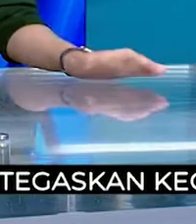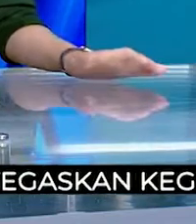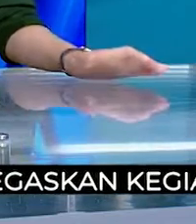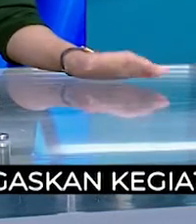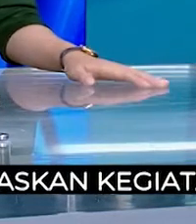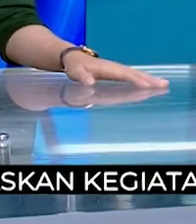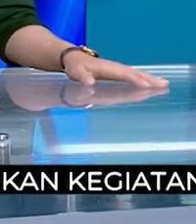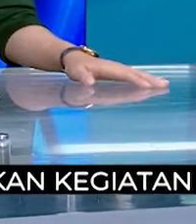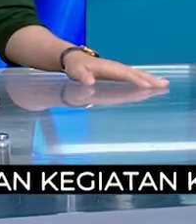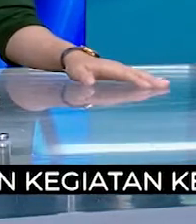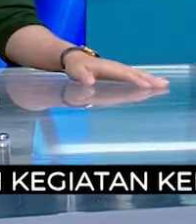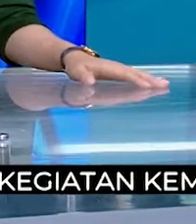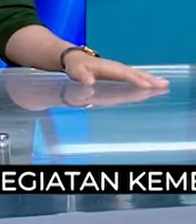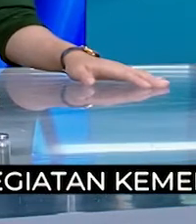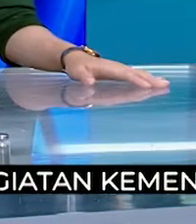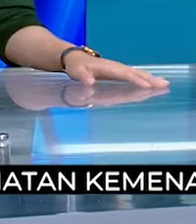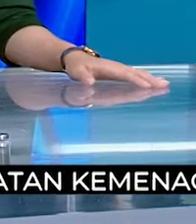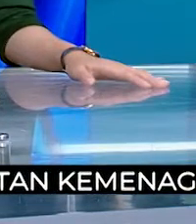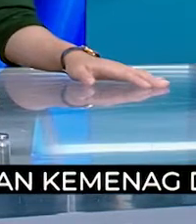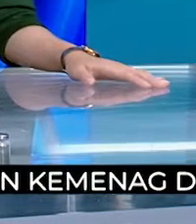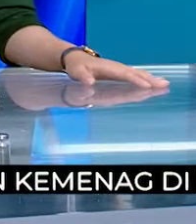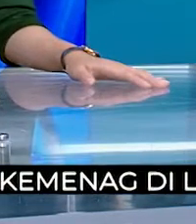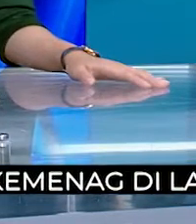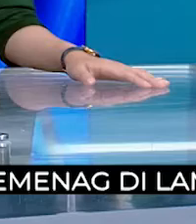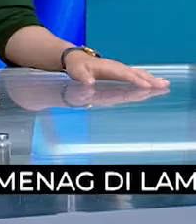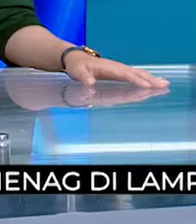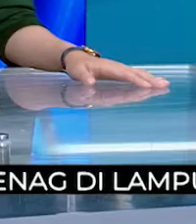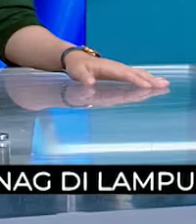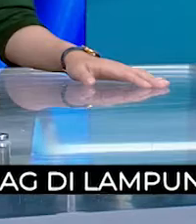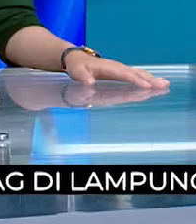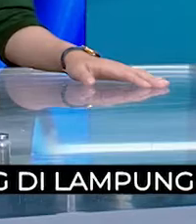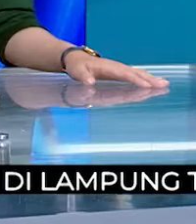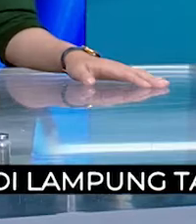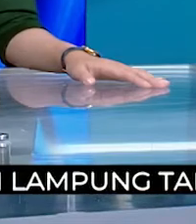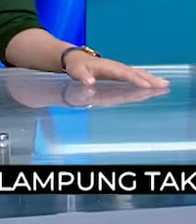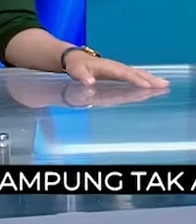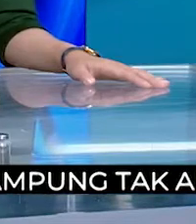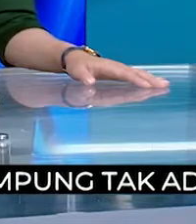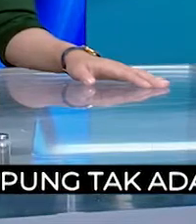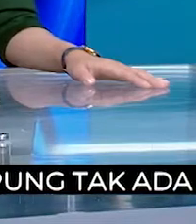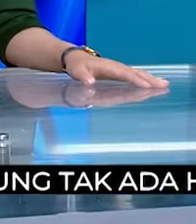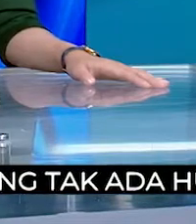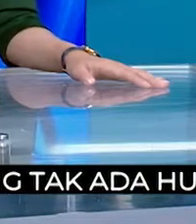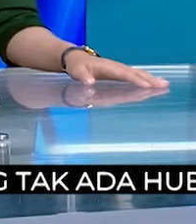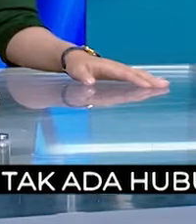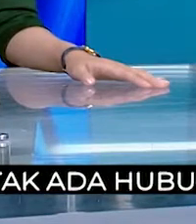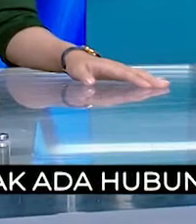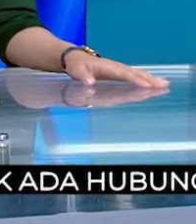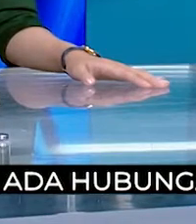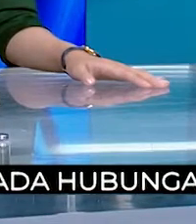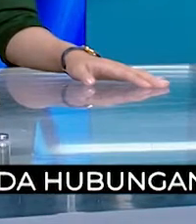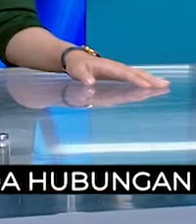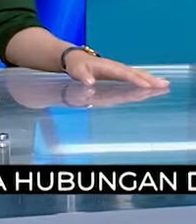Pemirsa, ajang Formula E resmi diumumkan dan akan digelar di kawasan Ancol, Jakarta Utara, Juni 2022 mendatang.